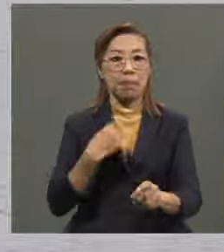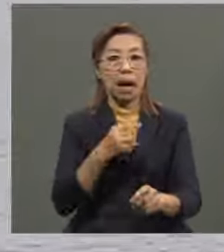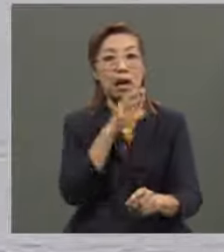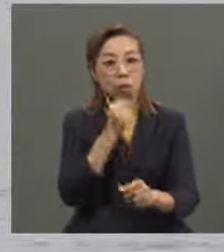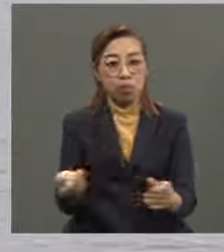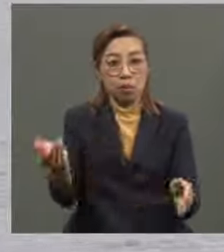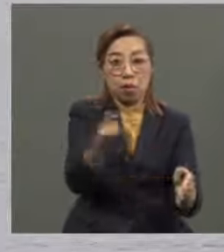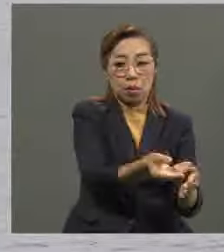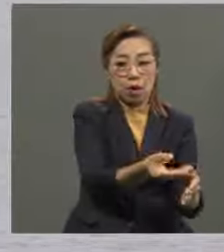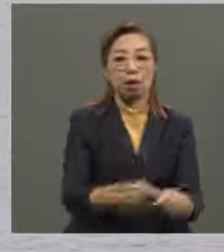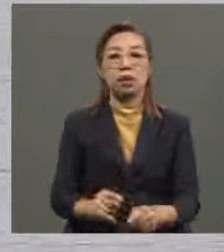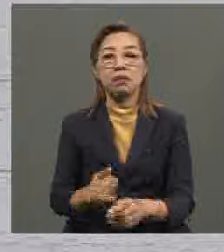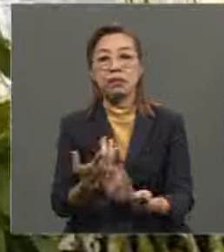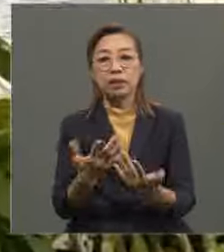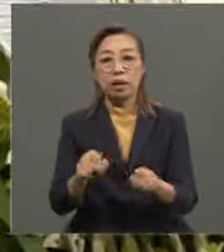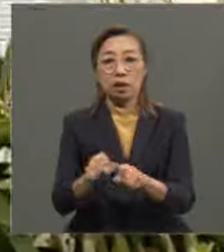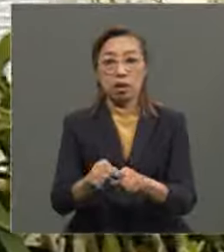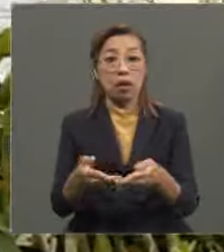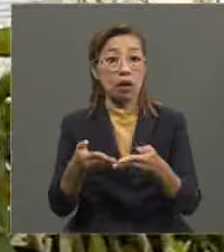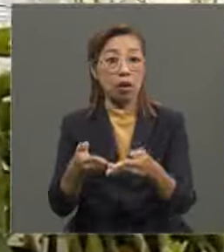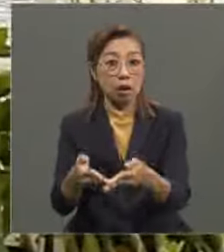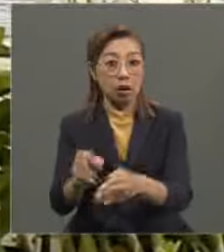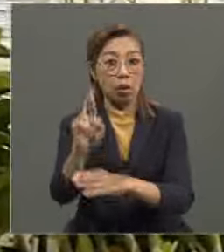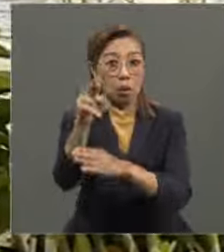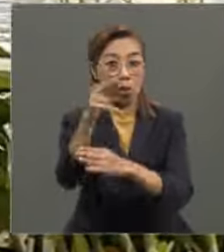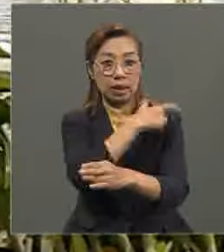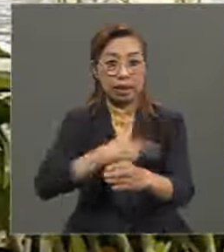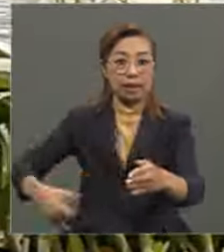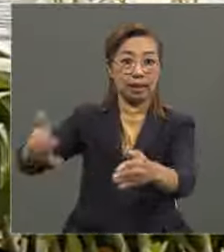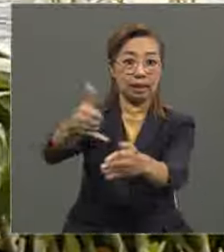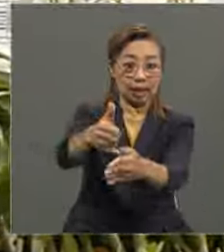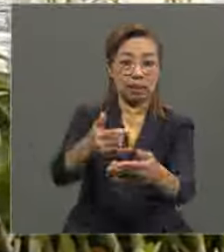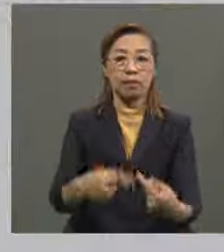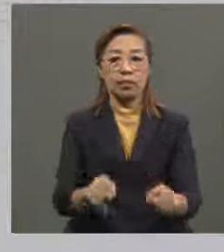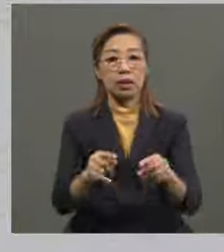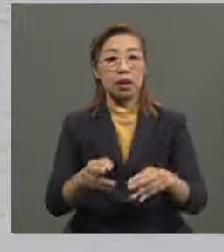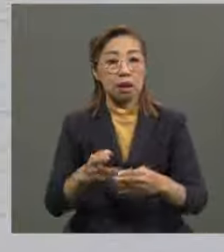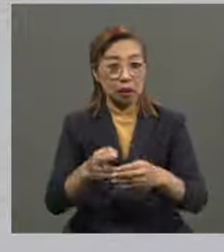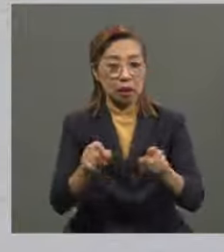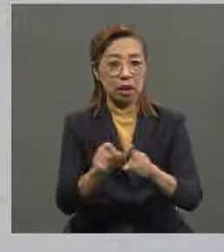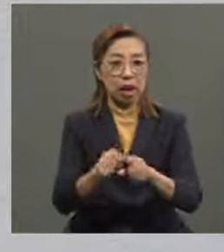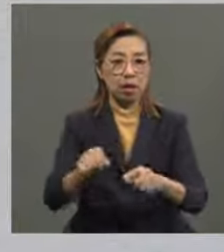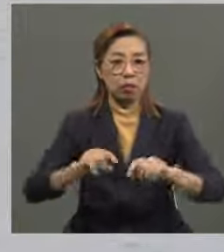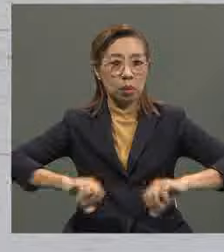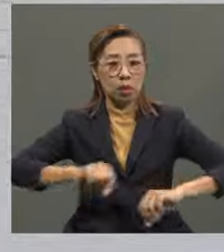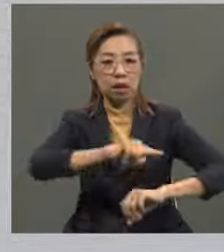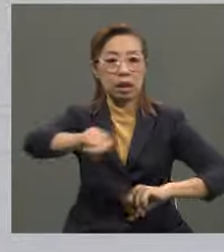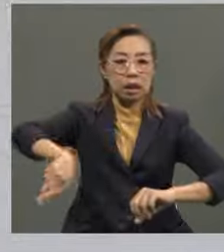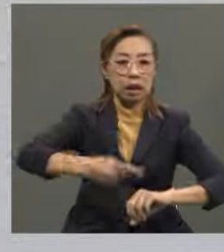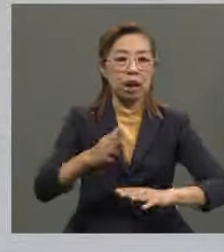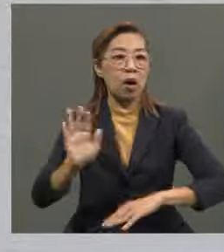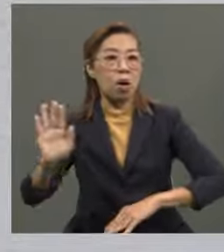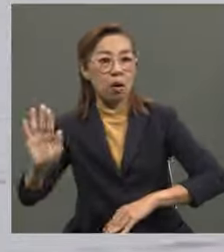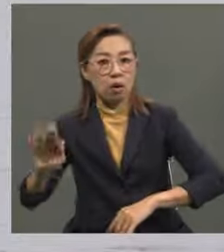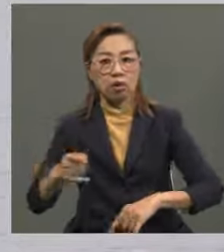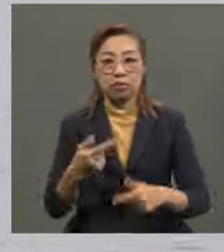ในเรือพระที่นั่งสุพรรณหงส์ซึ่งเป็นเรือพระที่นั่งทรงและเรือพระที่นั่งอเนกชาติผู้ชงเป็นเรือประทับของสมเด็